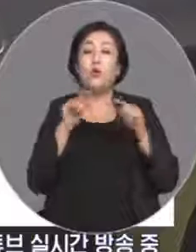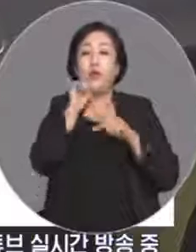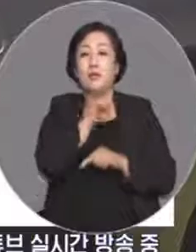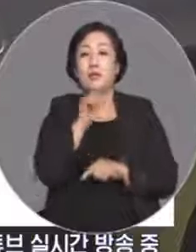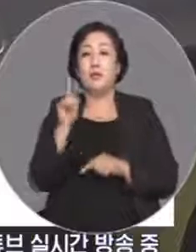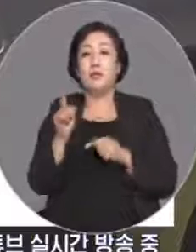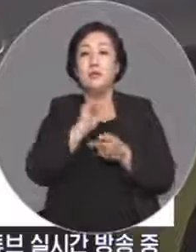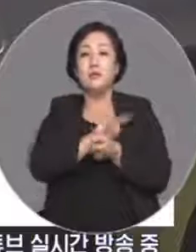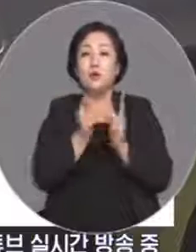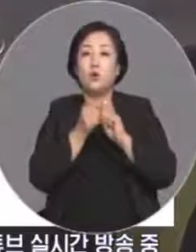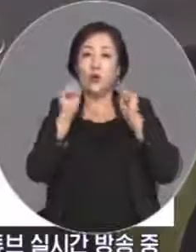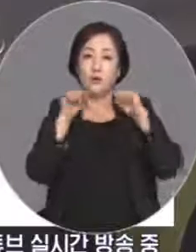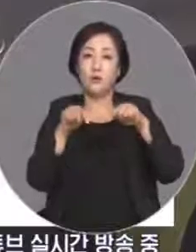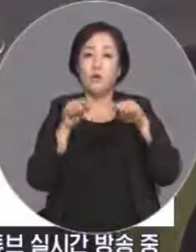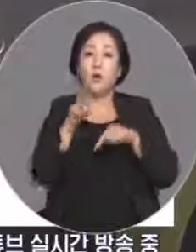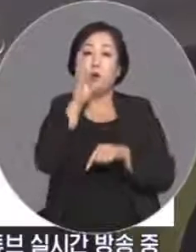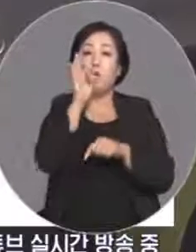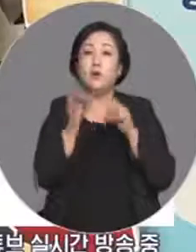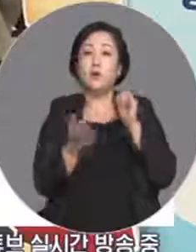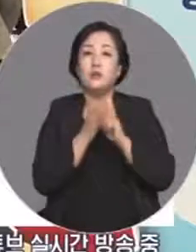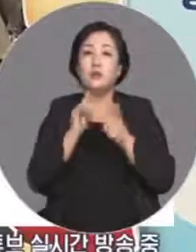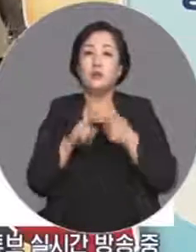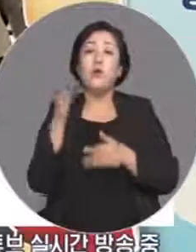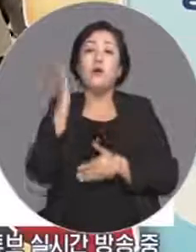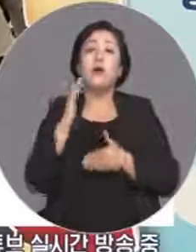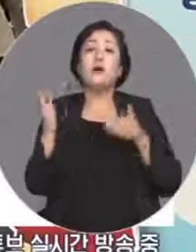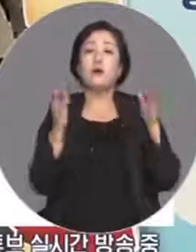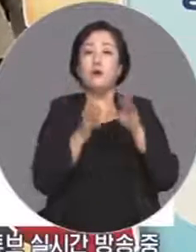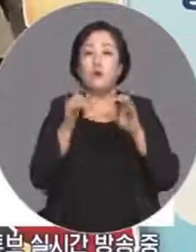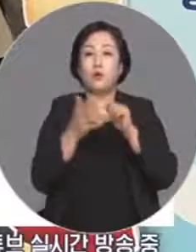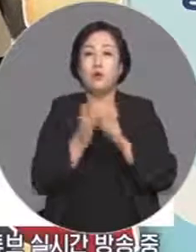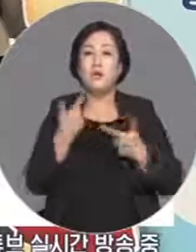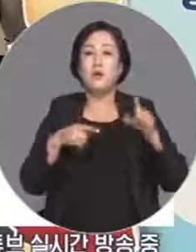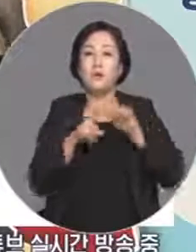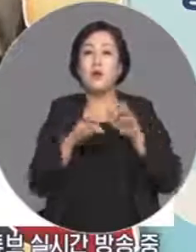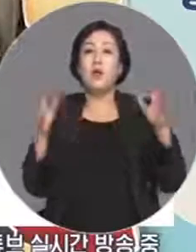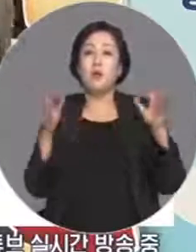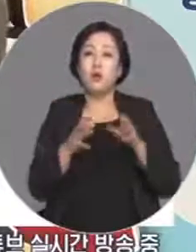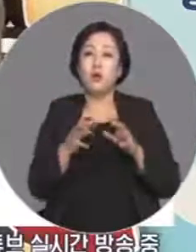컨설팅이 마련됐습니다. 또 박람회 강연장에선 코리아